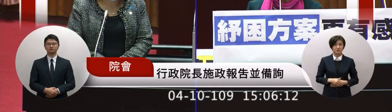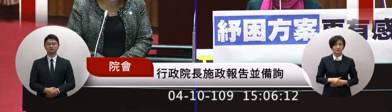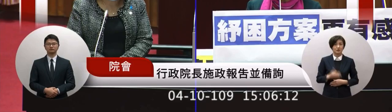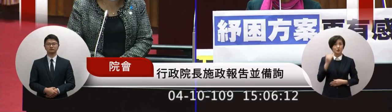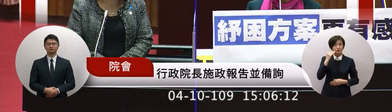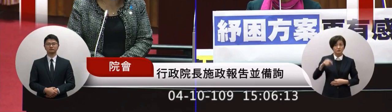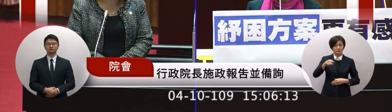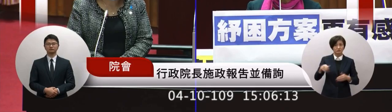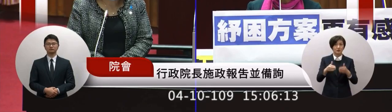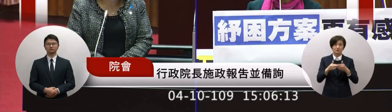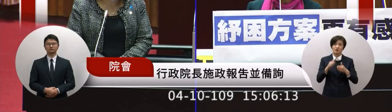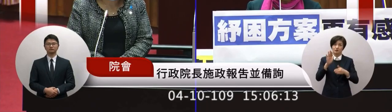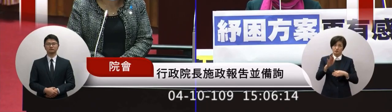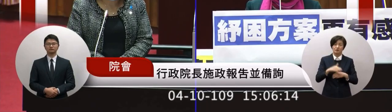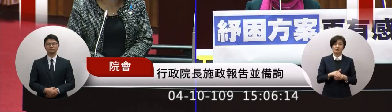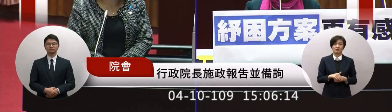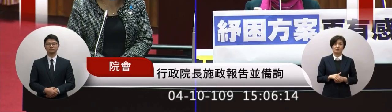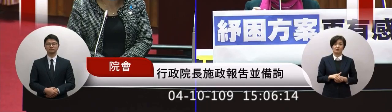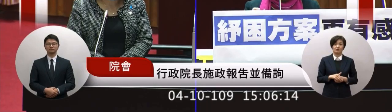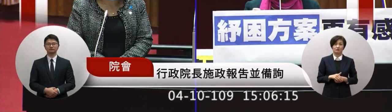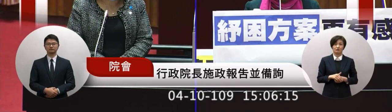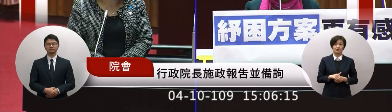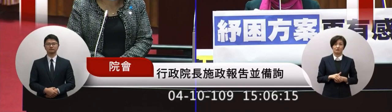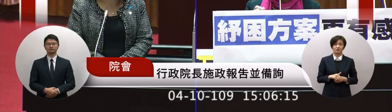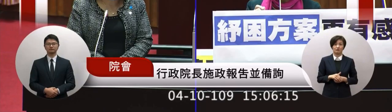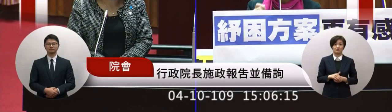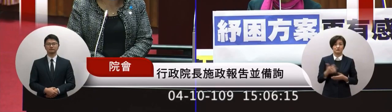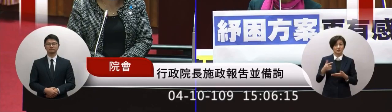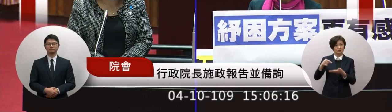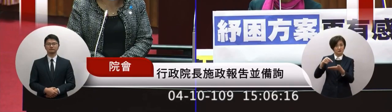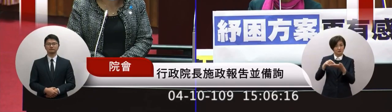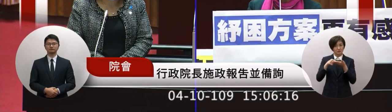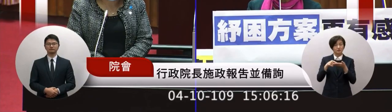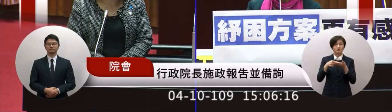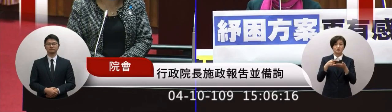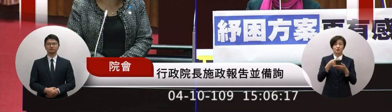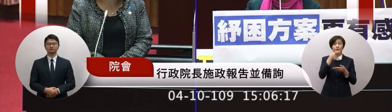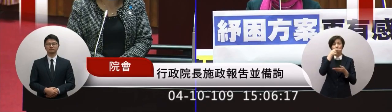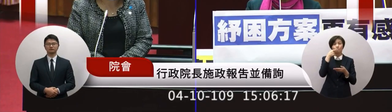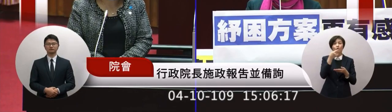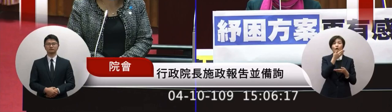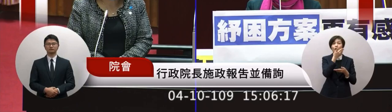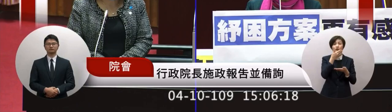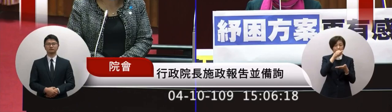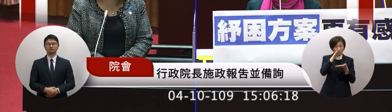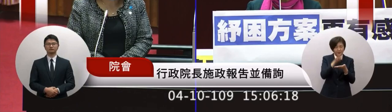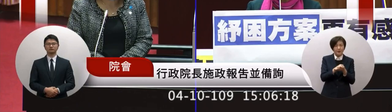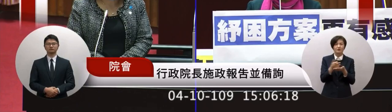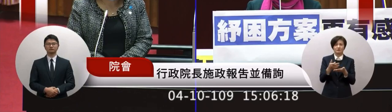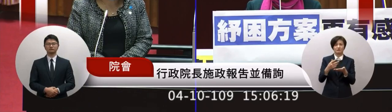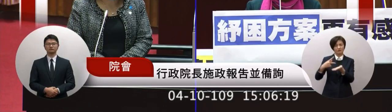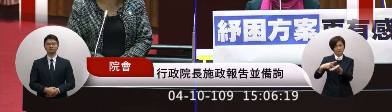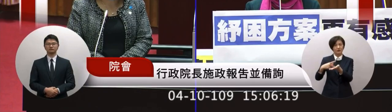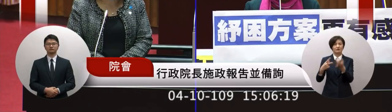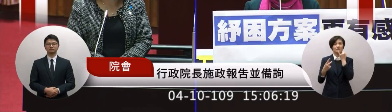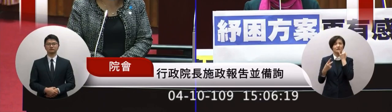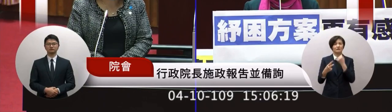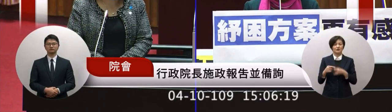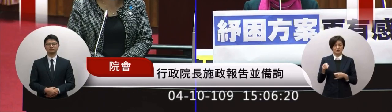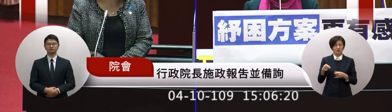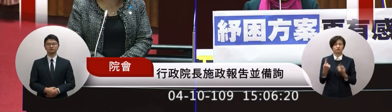要是不是就给他做这个纾困低利贷款， 是 我是觉得这样会比较好，因